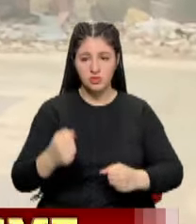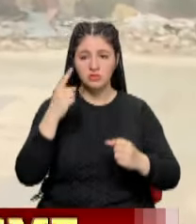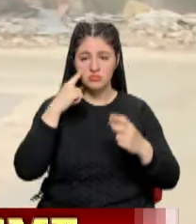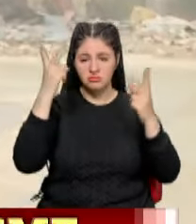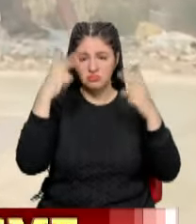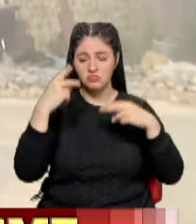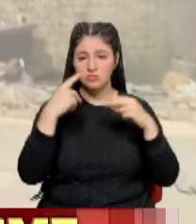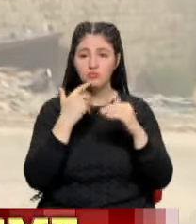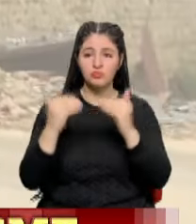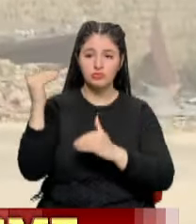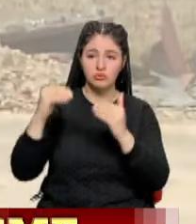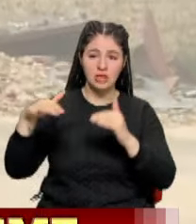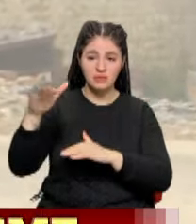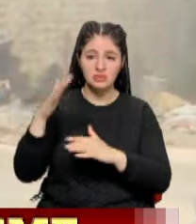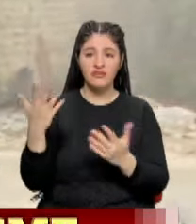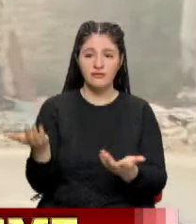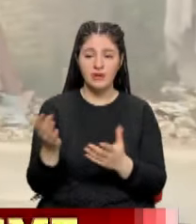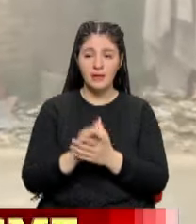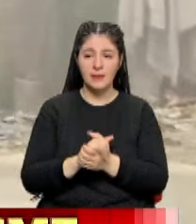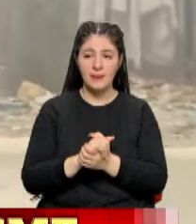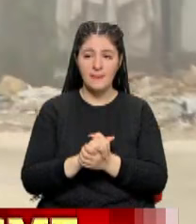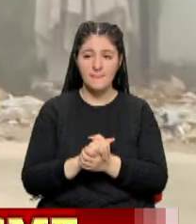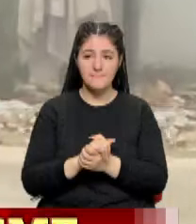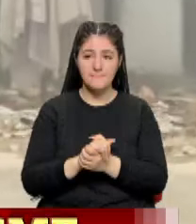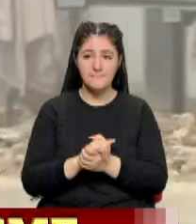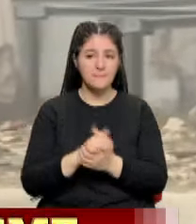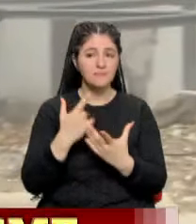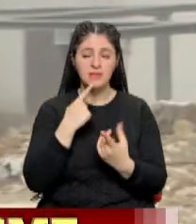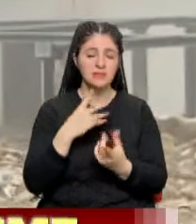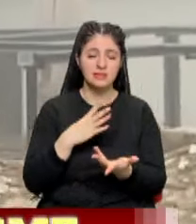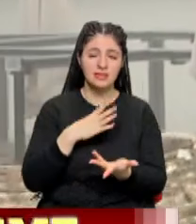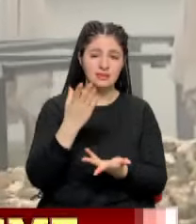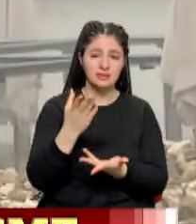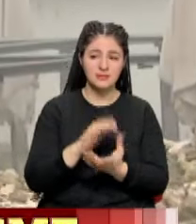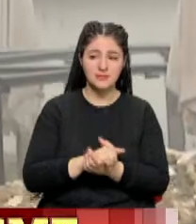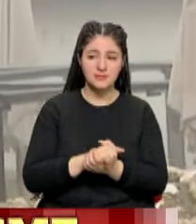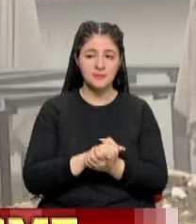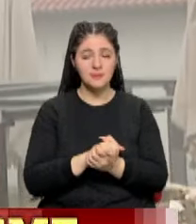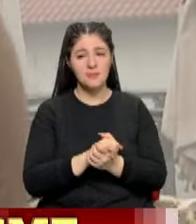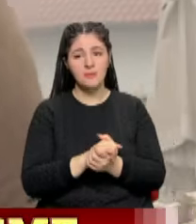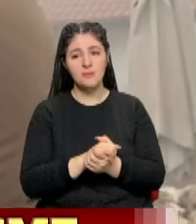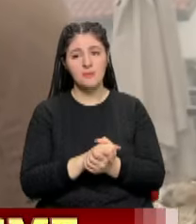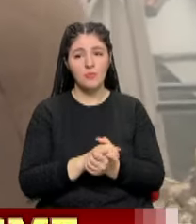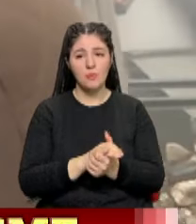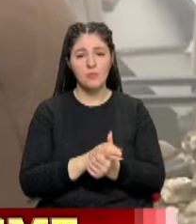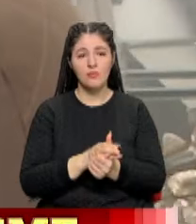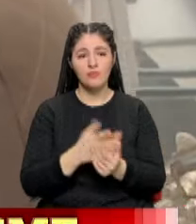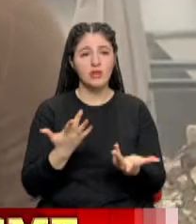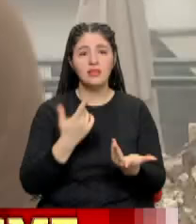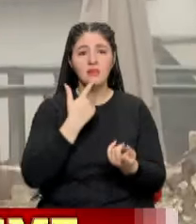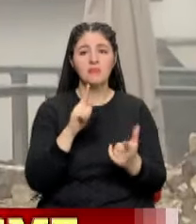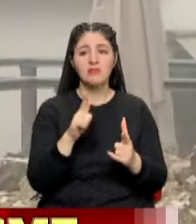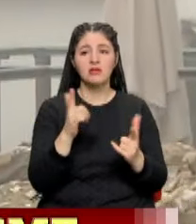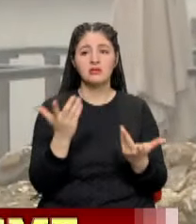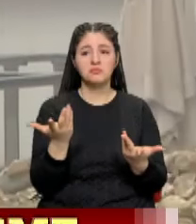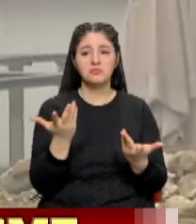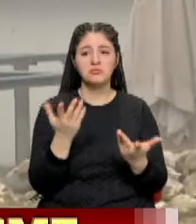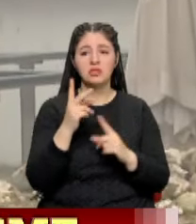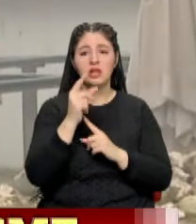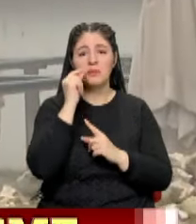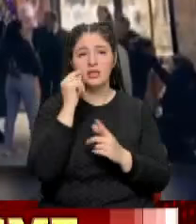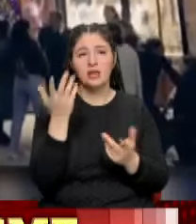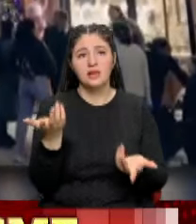içinde büyüklerimiz ve ne dersin? Yani ne demem lazım